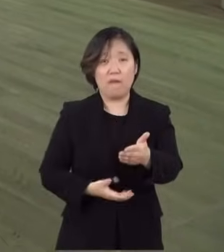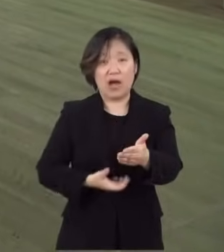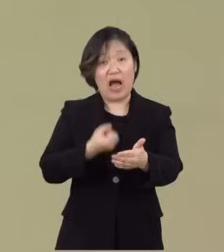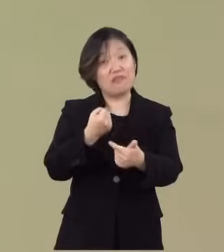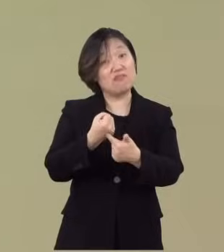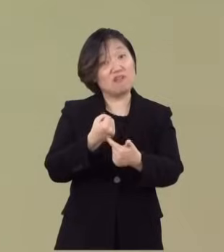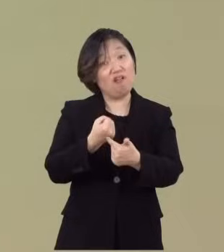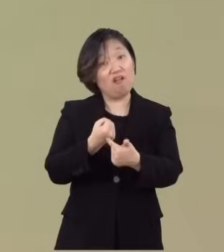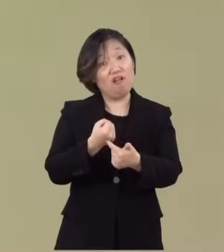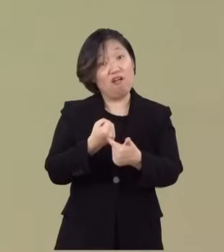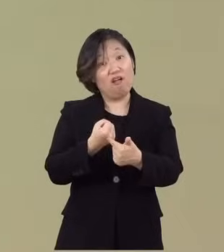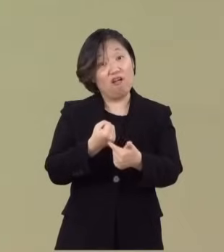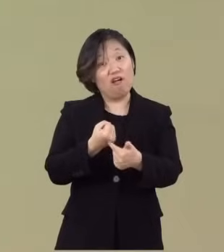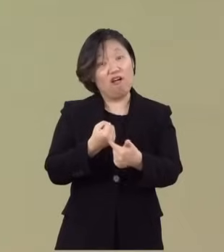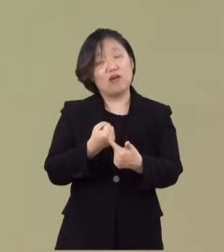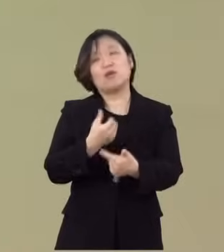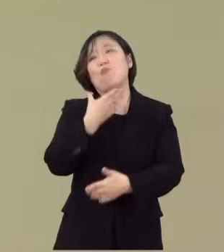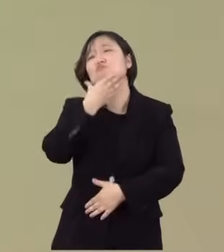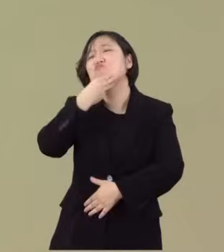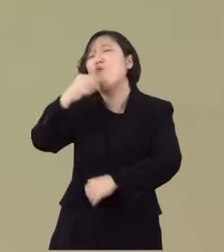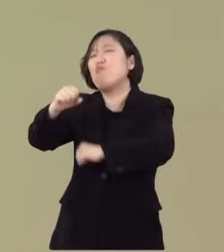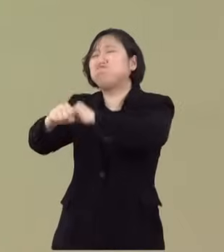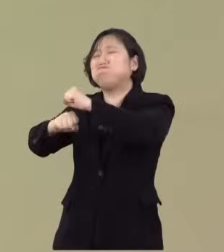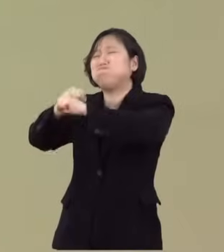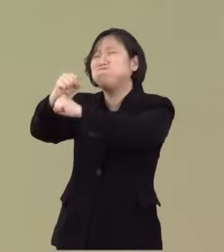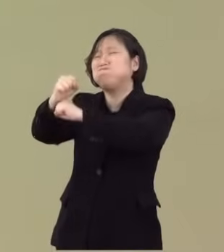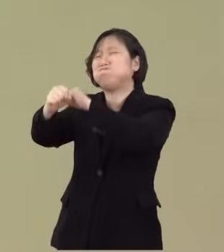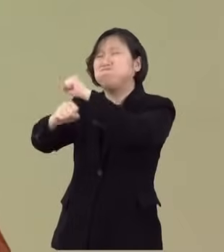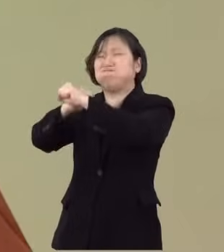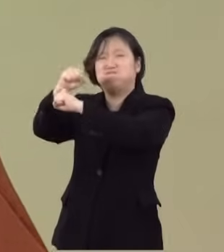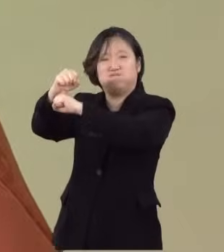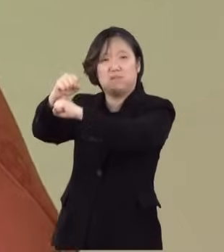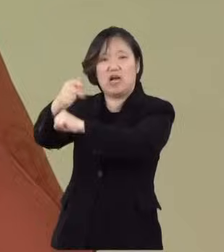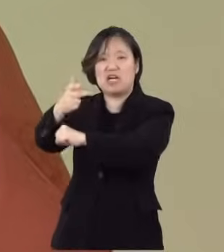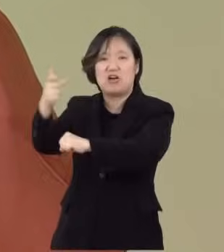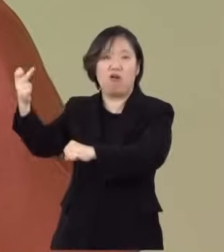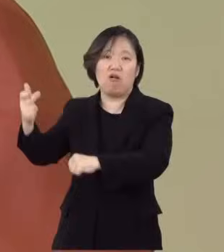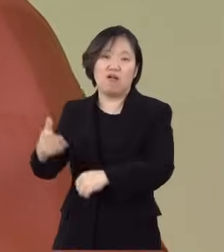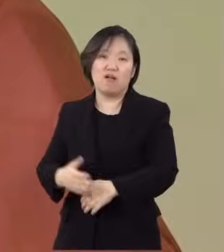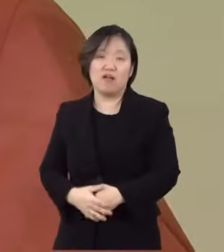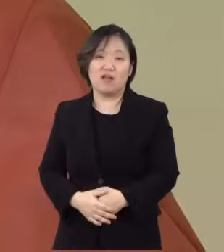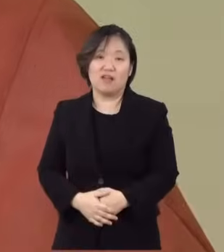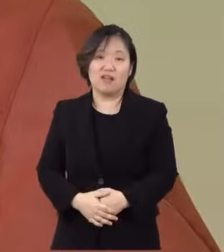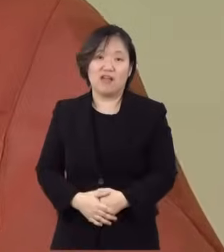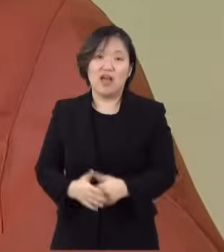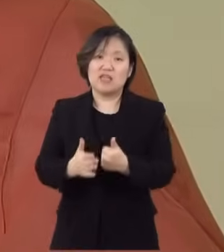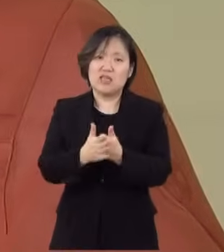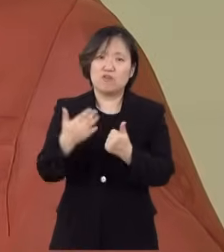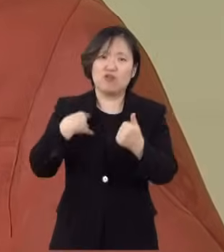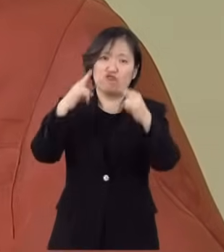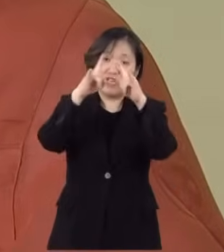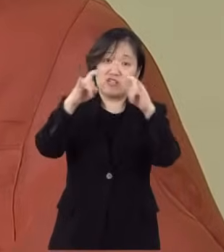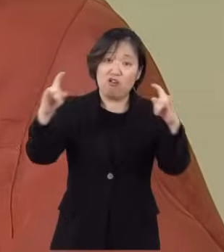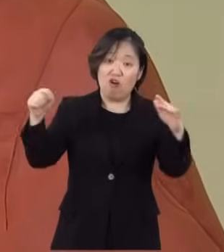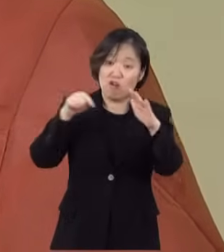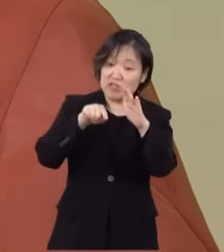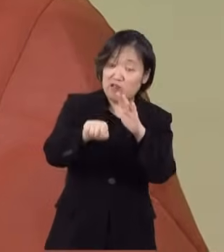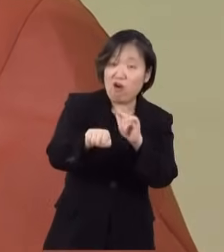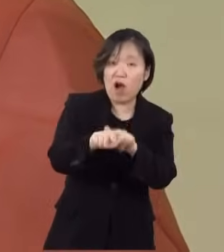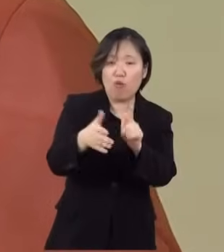것만으로도 엄청난 공덕이 쌓인다고 합니다 그래서 우리가 부처님 도량에